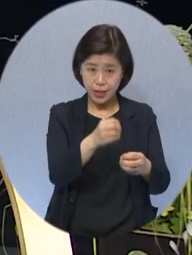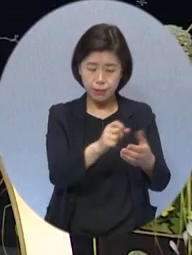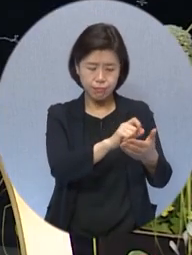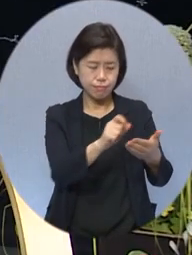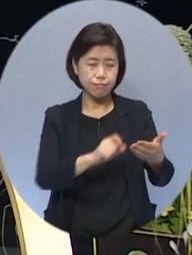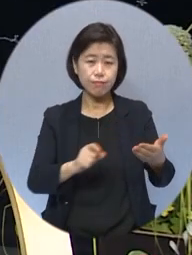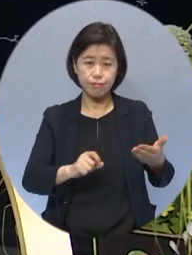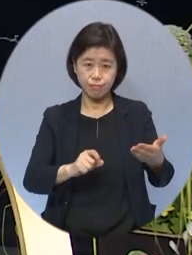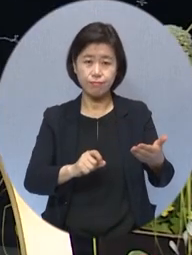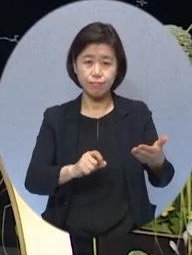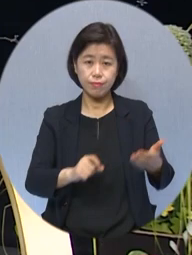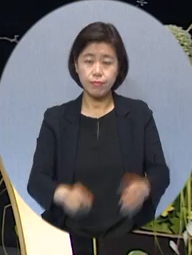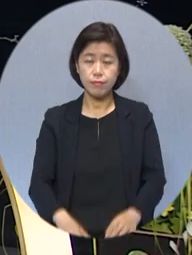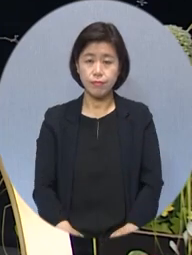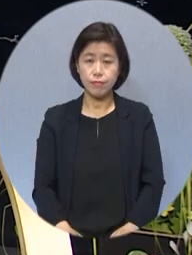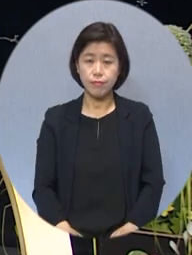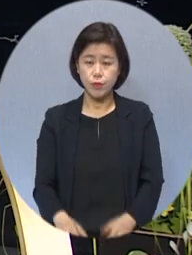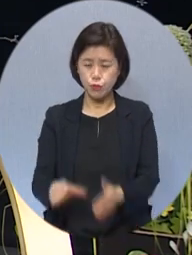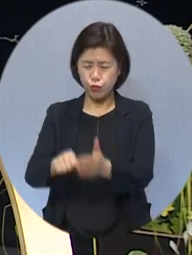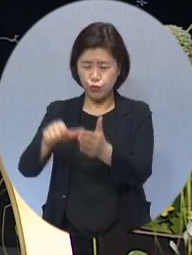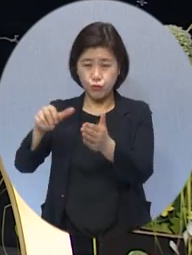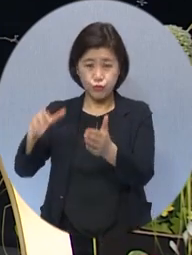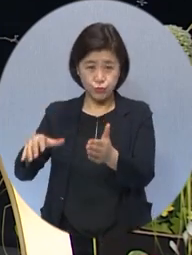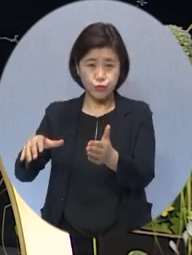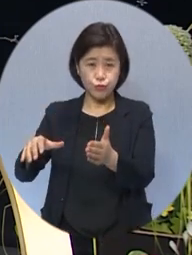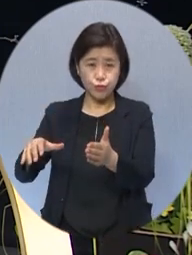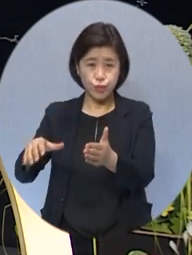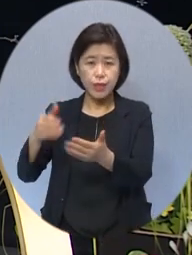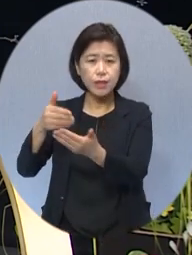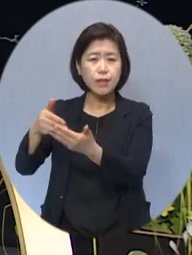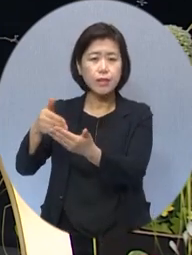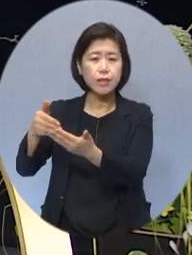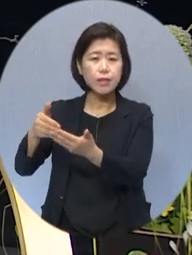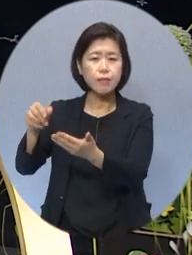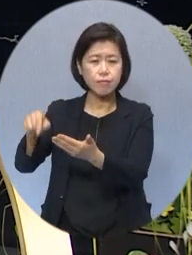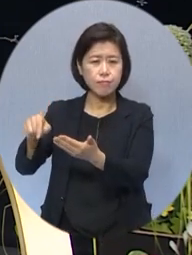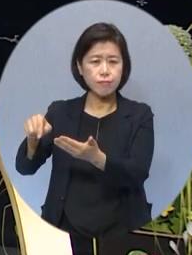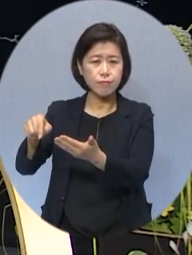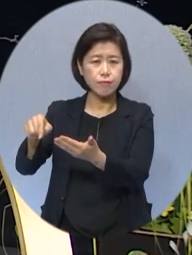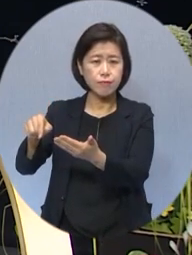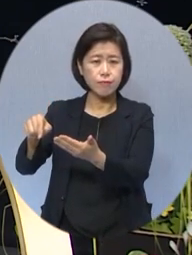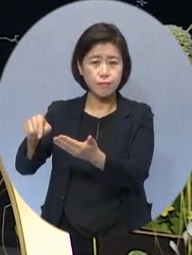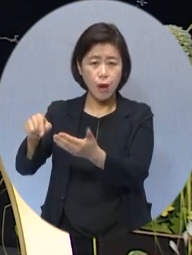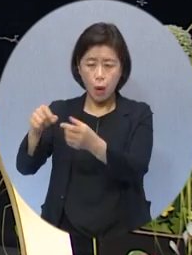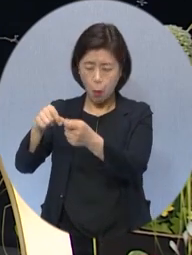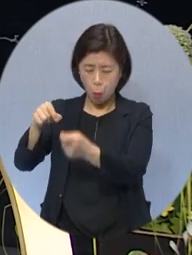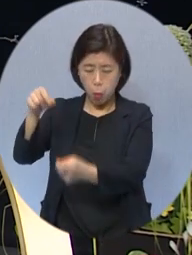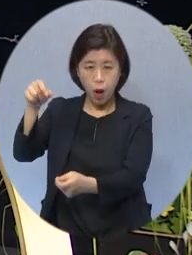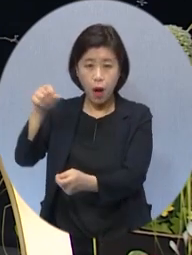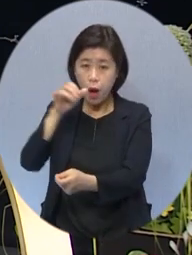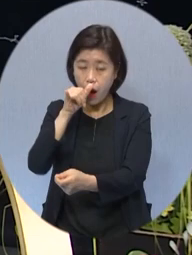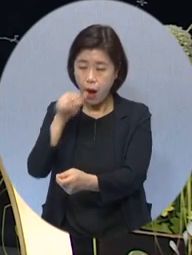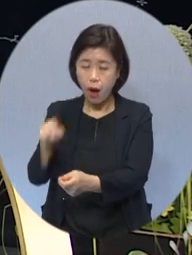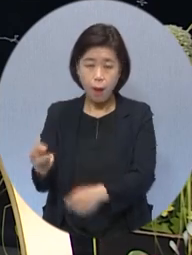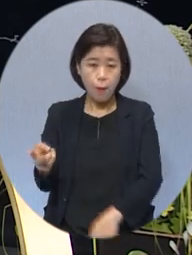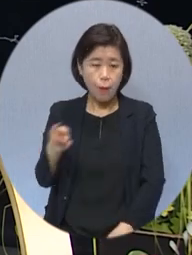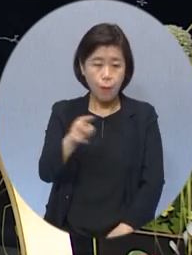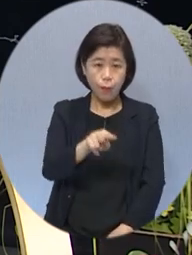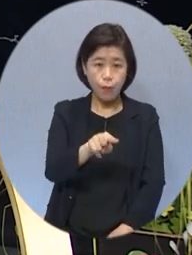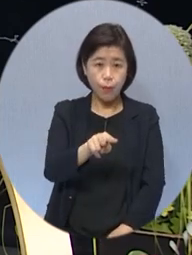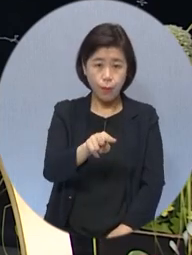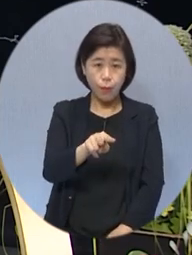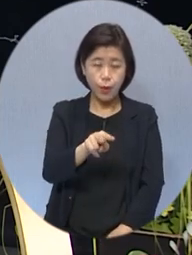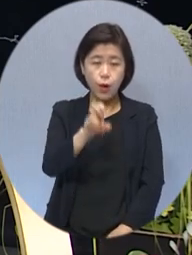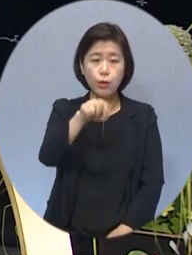이미 명화로 자리매김한 시각예술을 문학적 예술로 재창조하려면 그